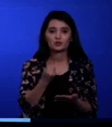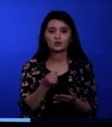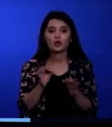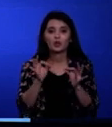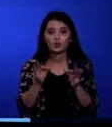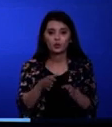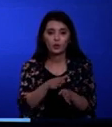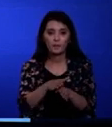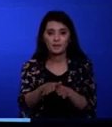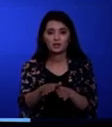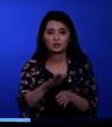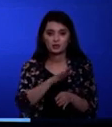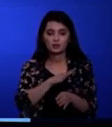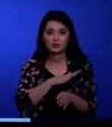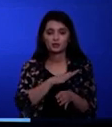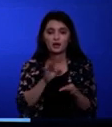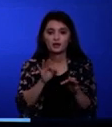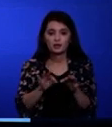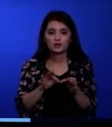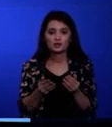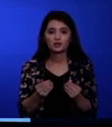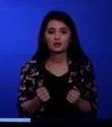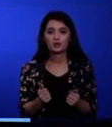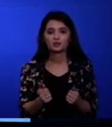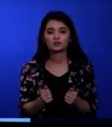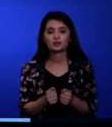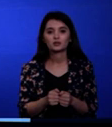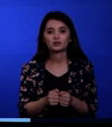To'g'ri yechgan bo'lsangiz, tekshirib olamiz.